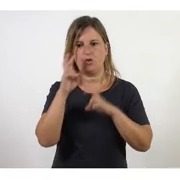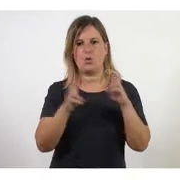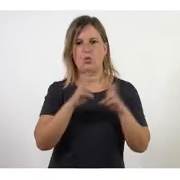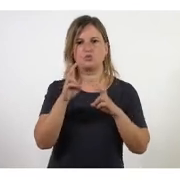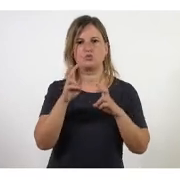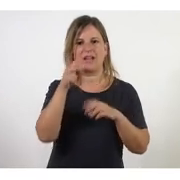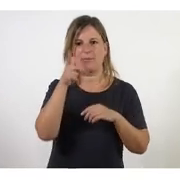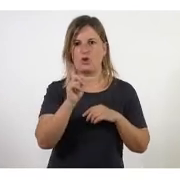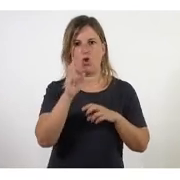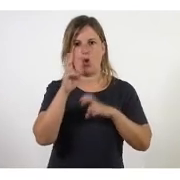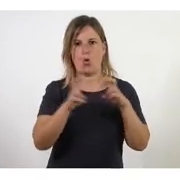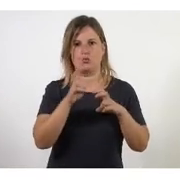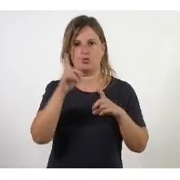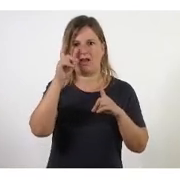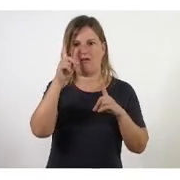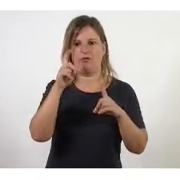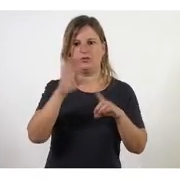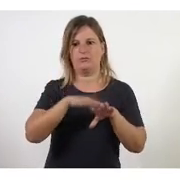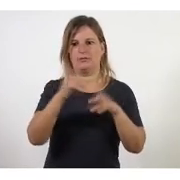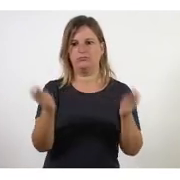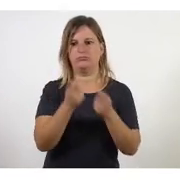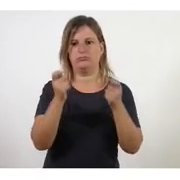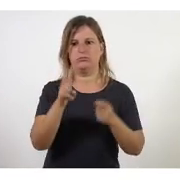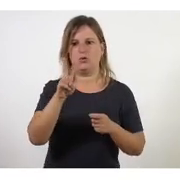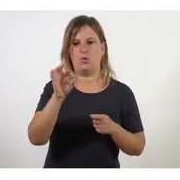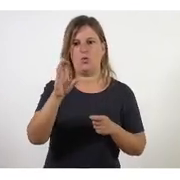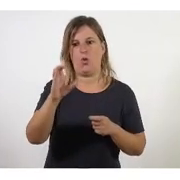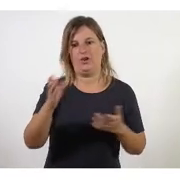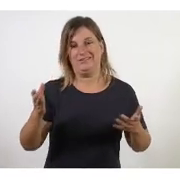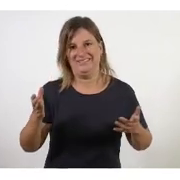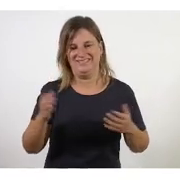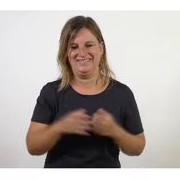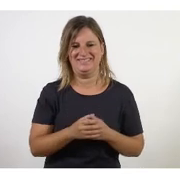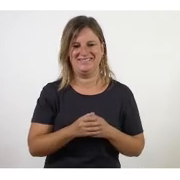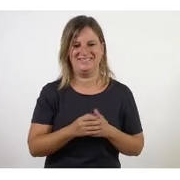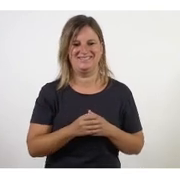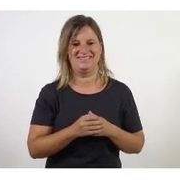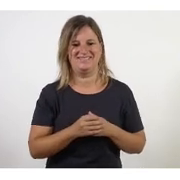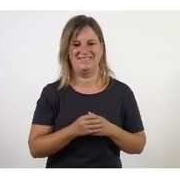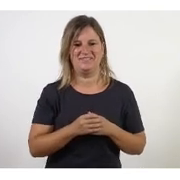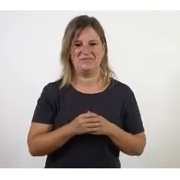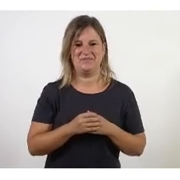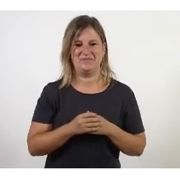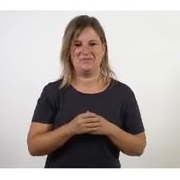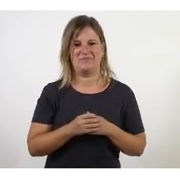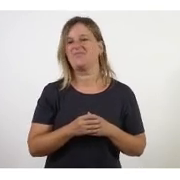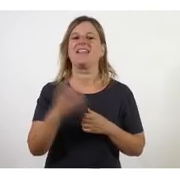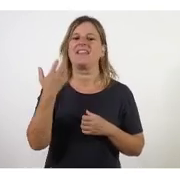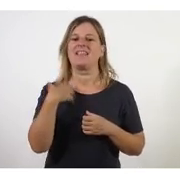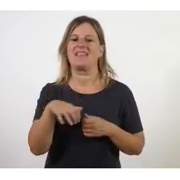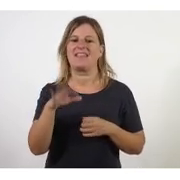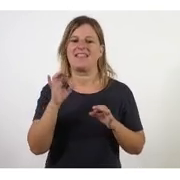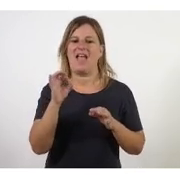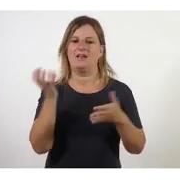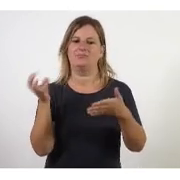una foto. Estic fent propaganda de la UOC, no és la meva intenció. Vale? Ja tenim aquest